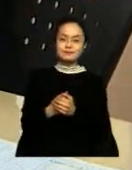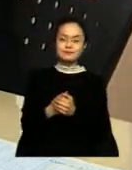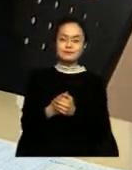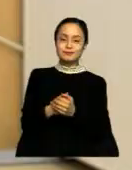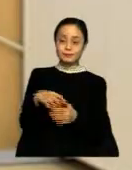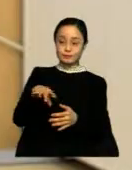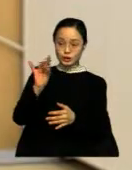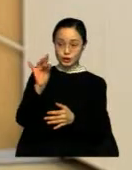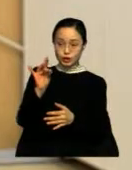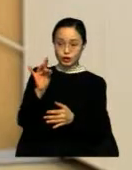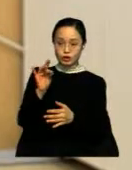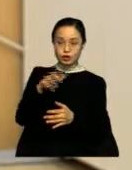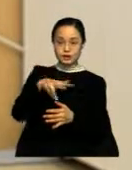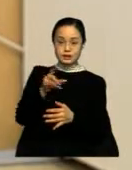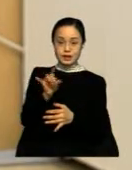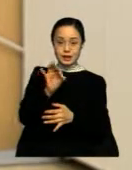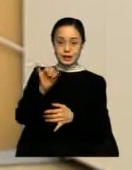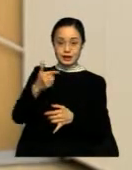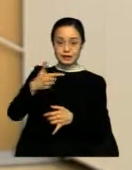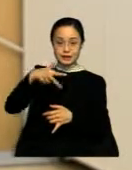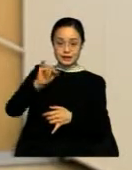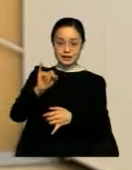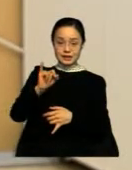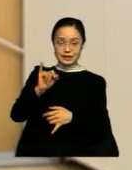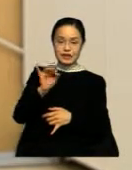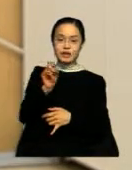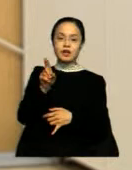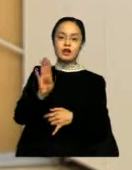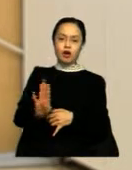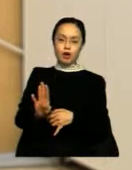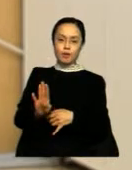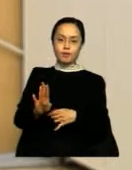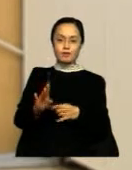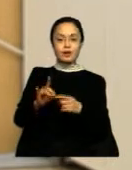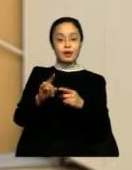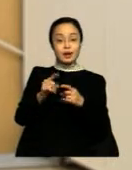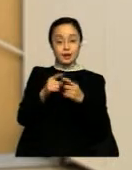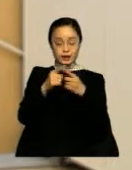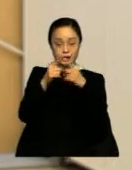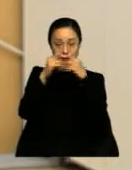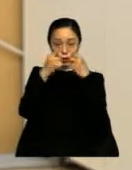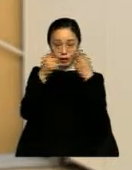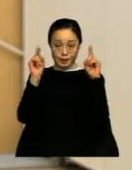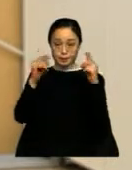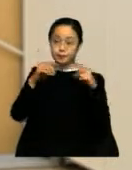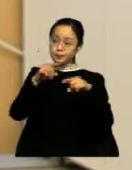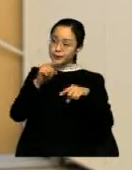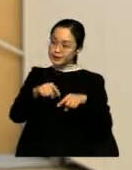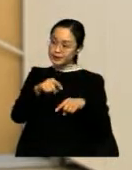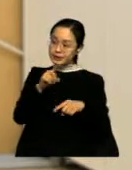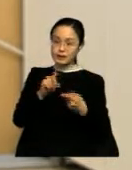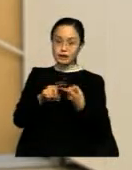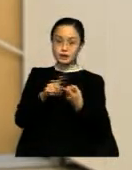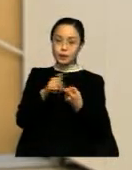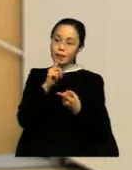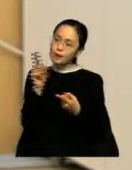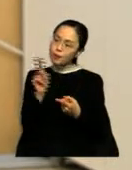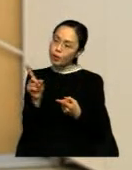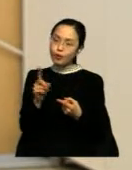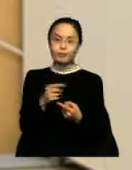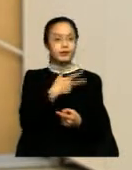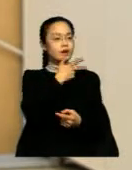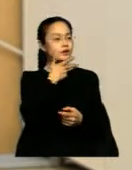우선 체인지업 캠퍼스가 뭔지 생소한 분들이 아직 많은데요 그게 어떤 시선 입니까 영어교육학